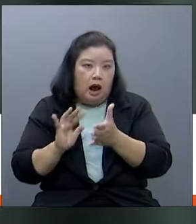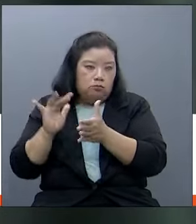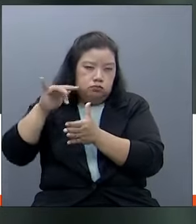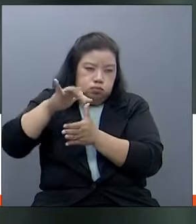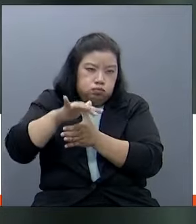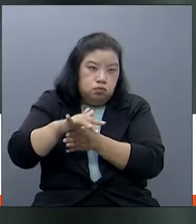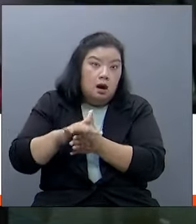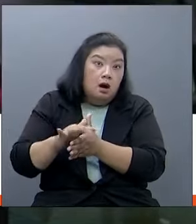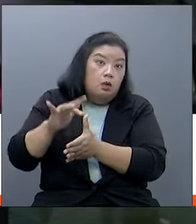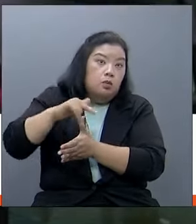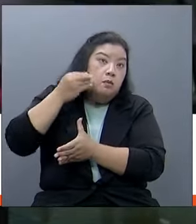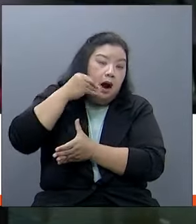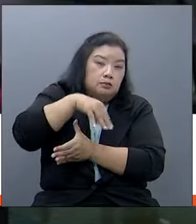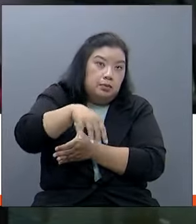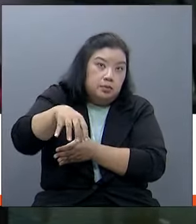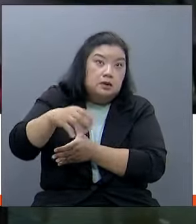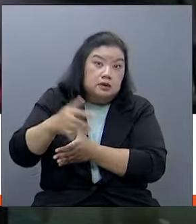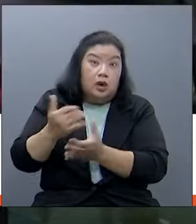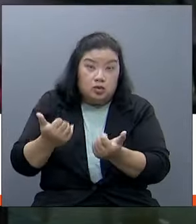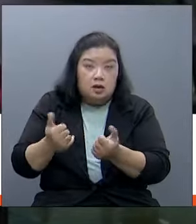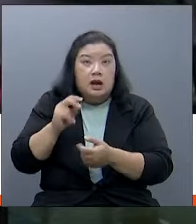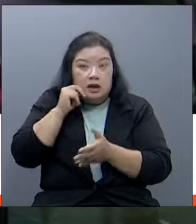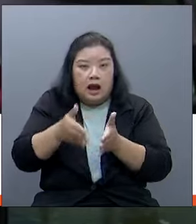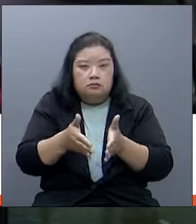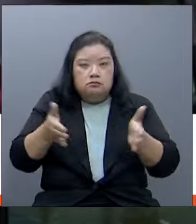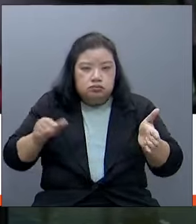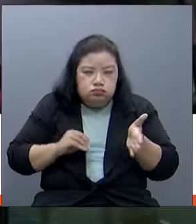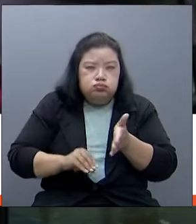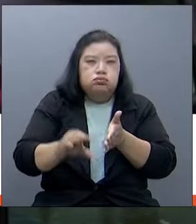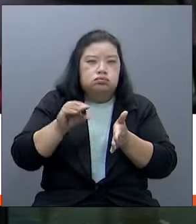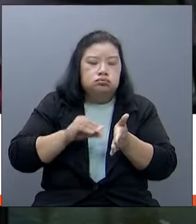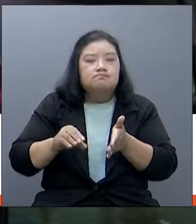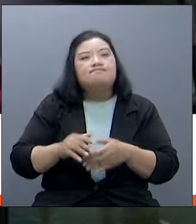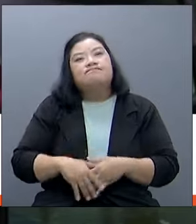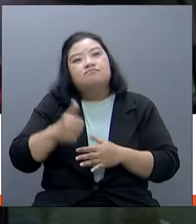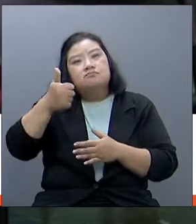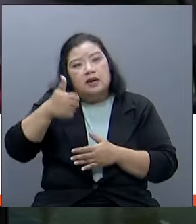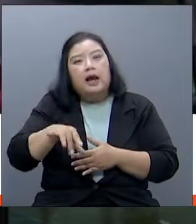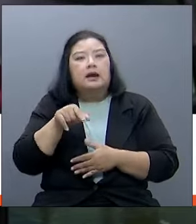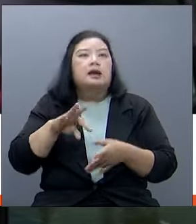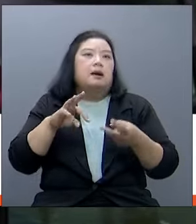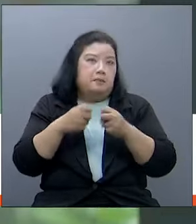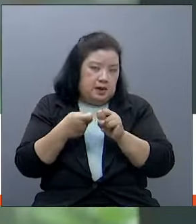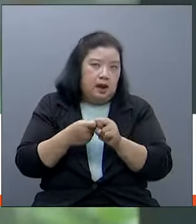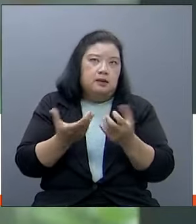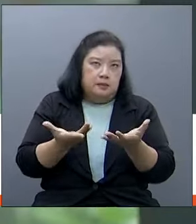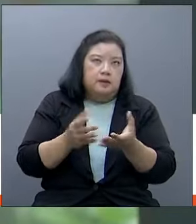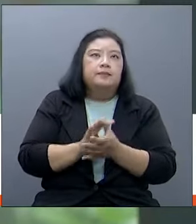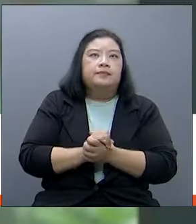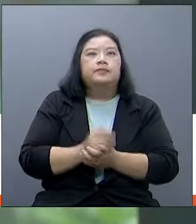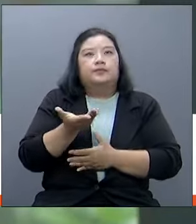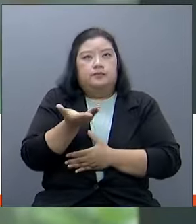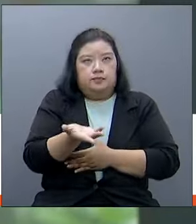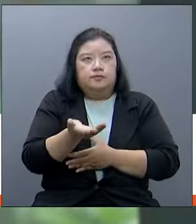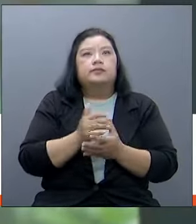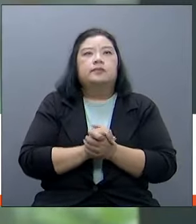ูงในจัหวัดที่น้ำกกต้องการพื้นที่ในการเร่งระบายนี่คือปัหาในการจัดการรวมกัหรอไม่อาจารณเซอรี